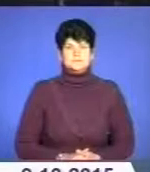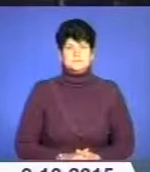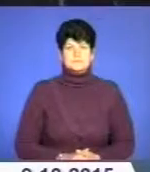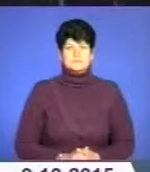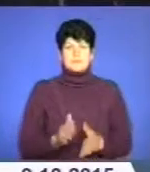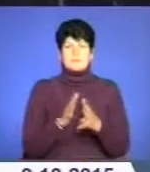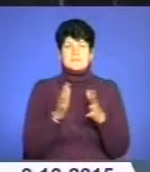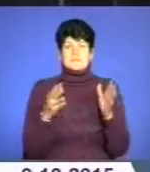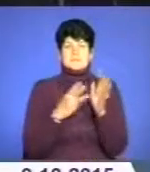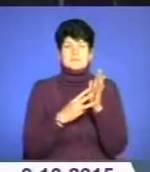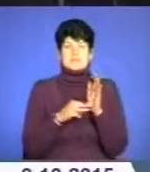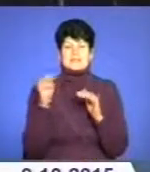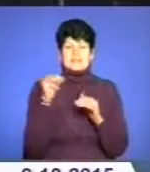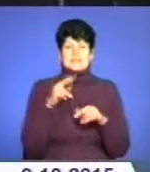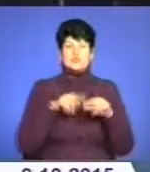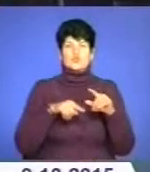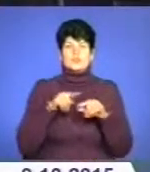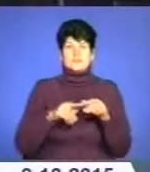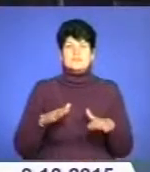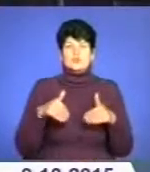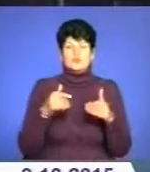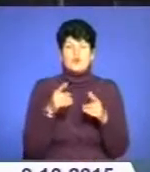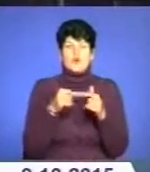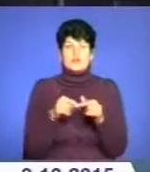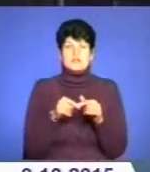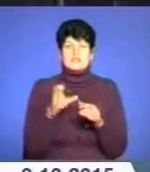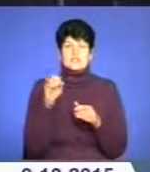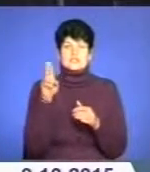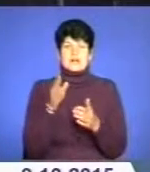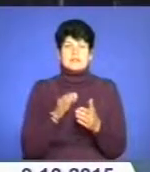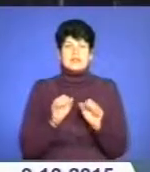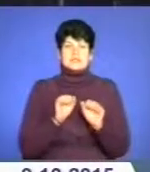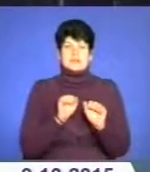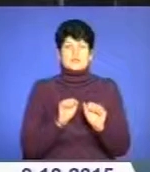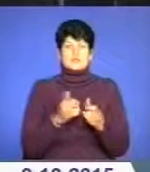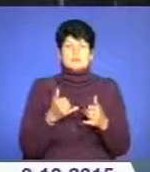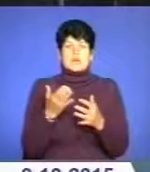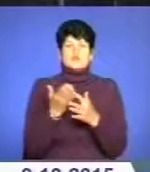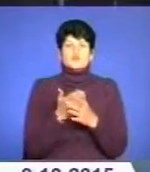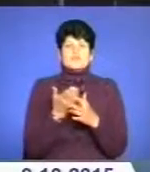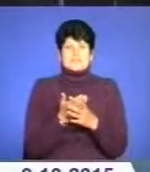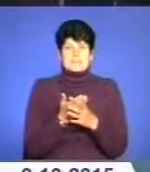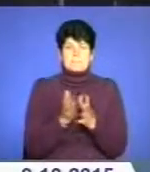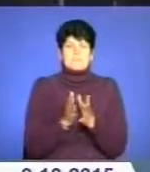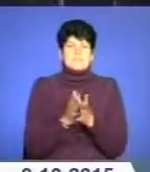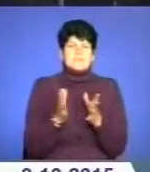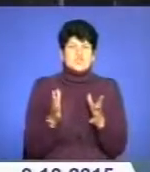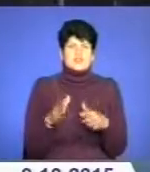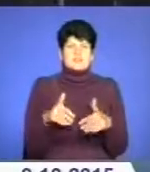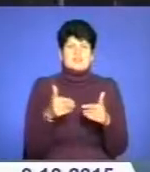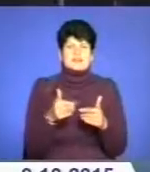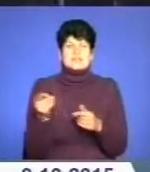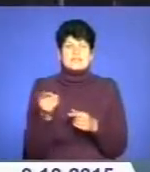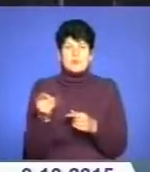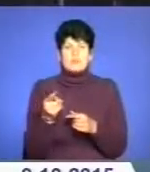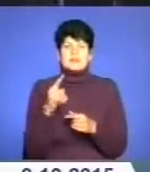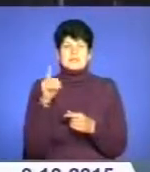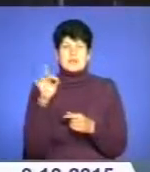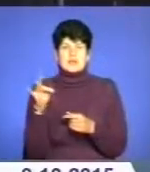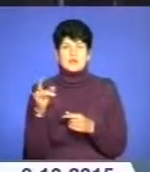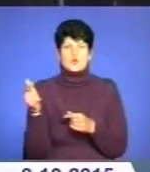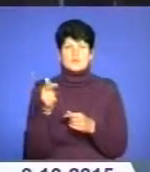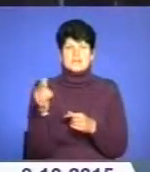Понад 80 тисяч родин звернулися до органів соціального захисту за субсидіями. Найбільше звернень з Тернополя, з Бараського та